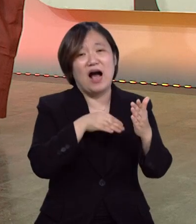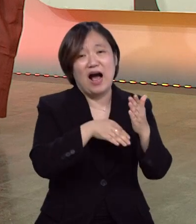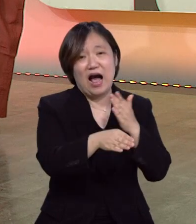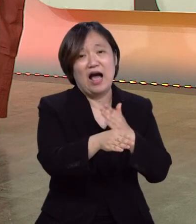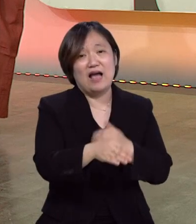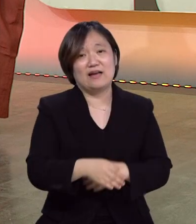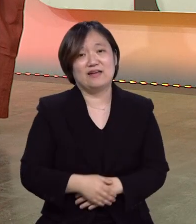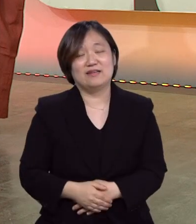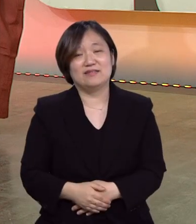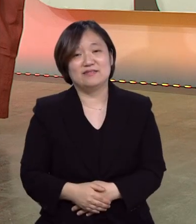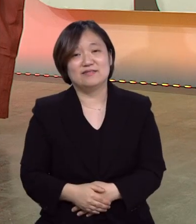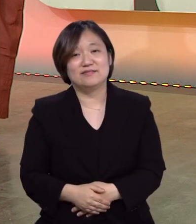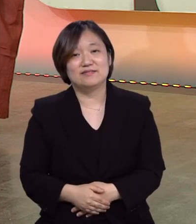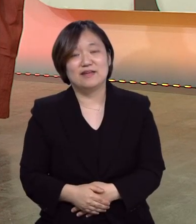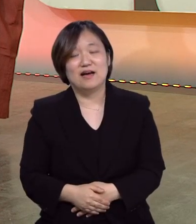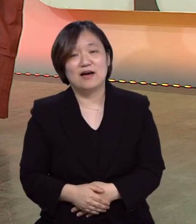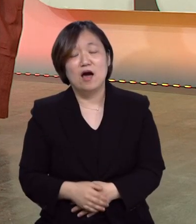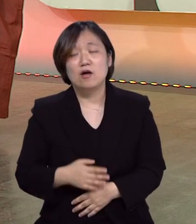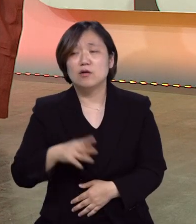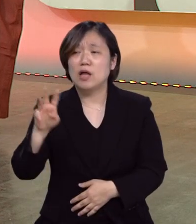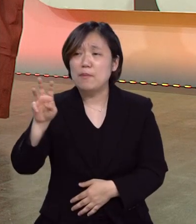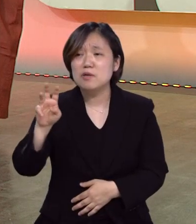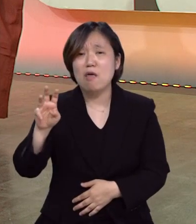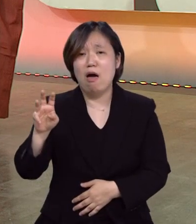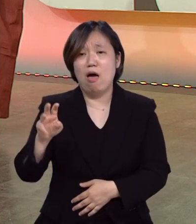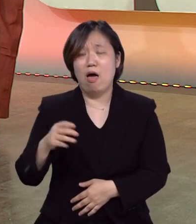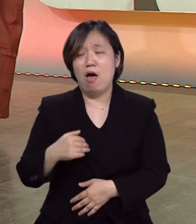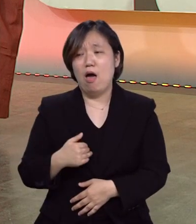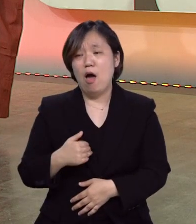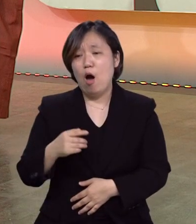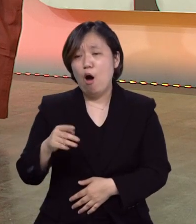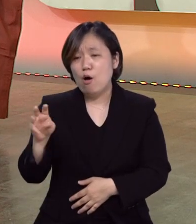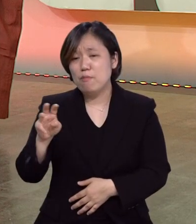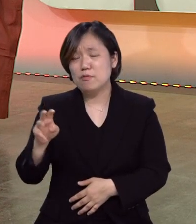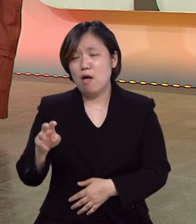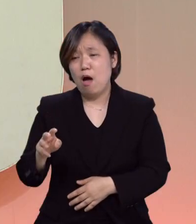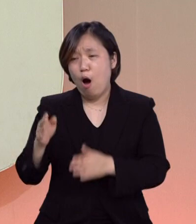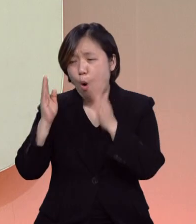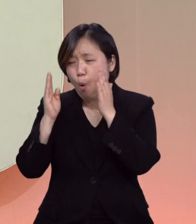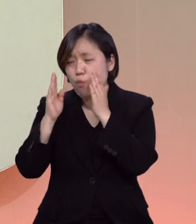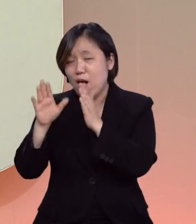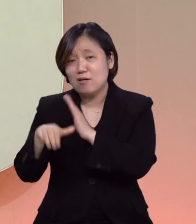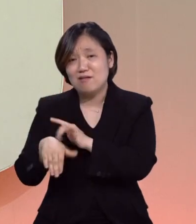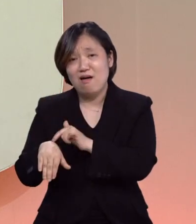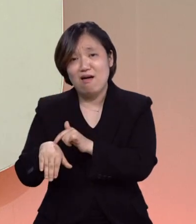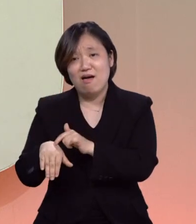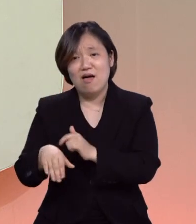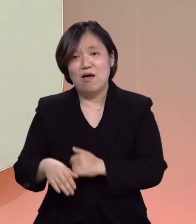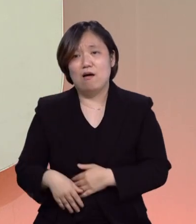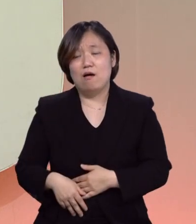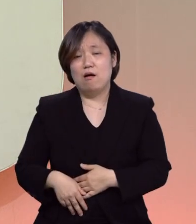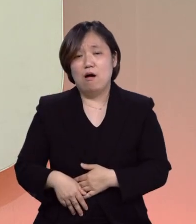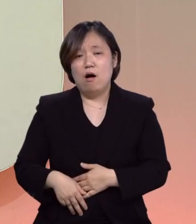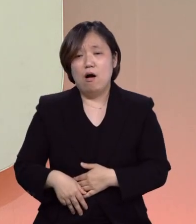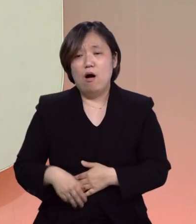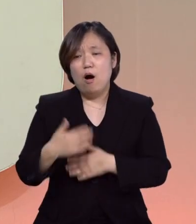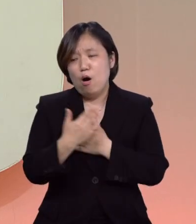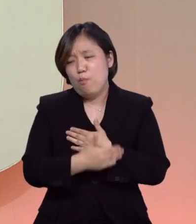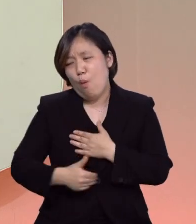그래서 30대 중반에 성남사에서 공부하고 있을 때 30대 중반에 너무 몸이 아파서